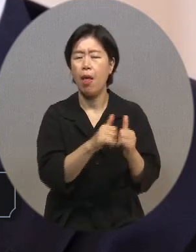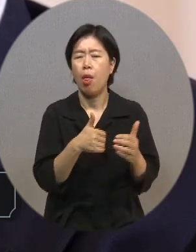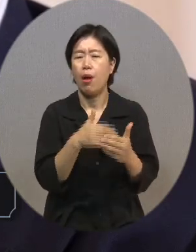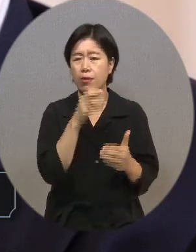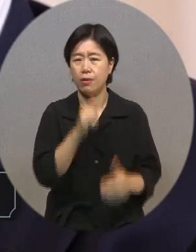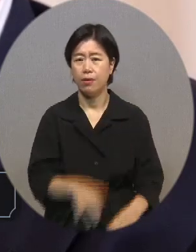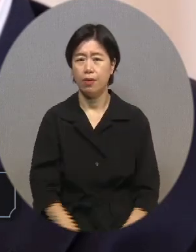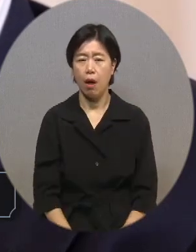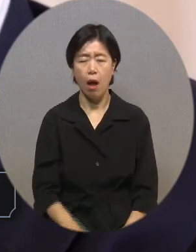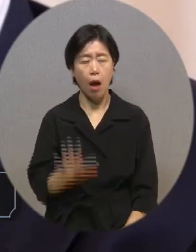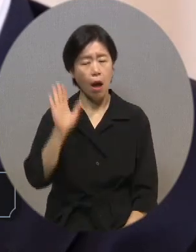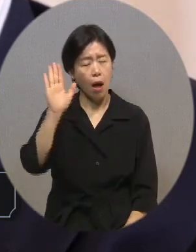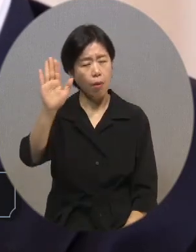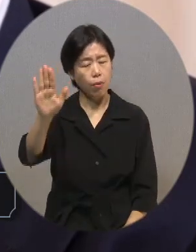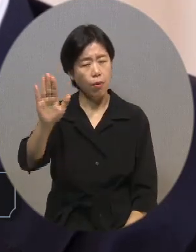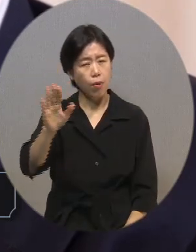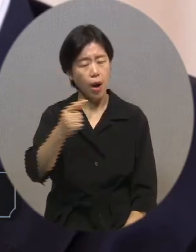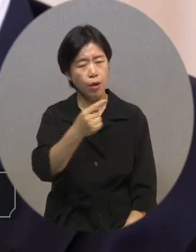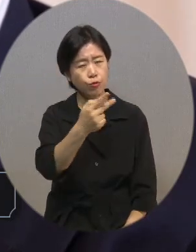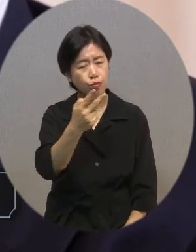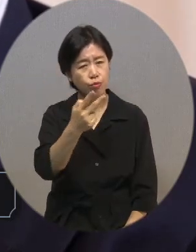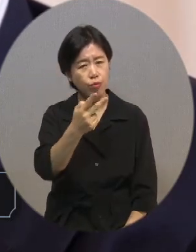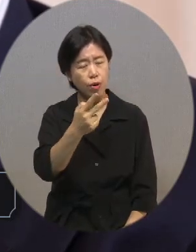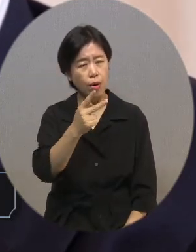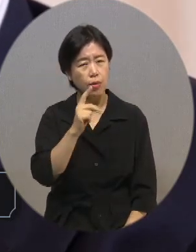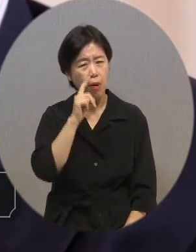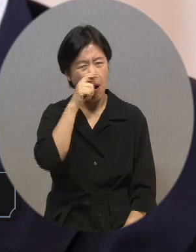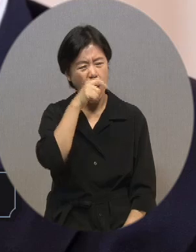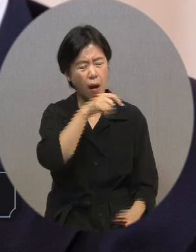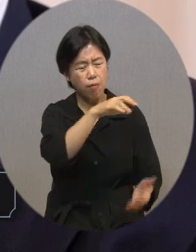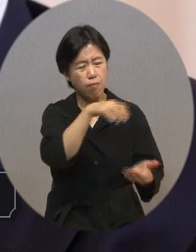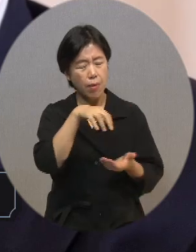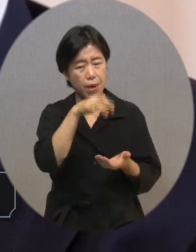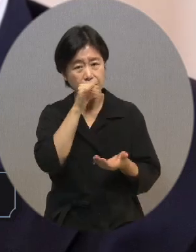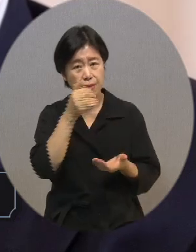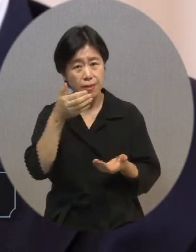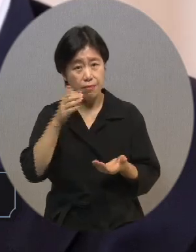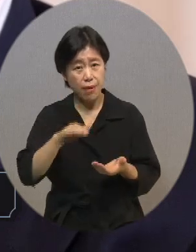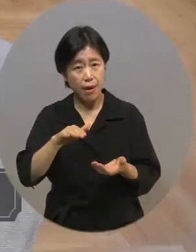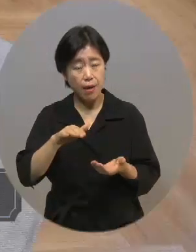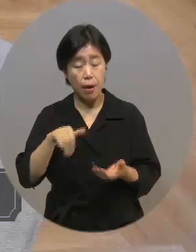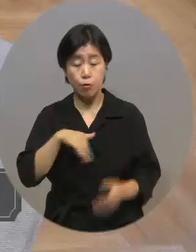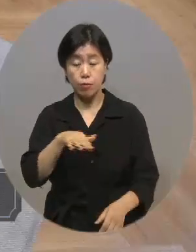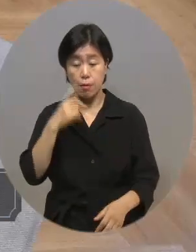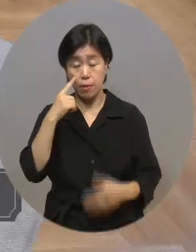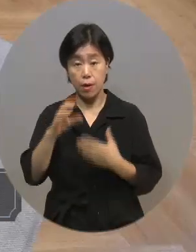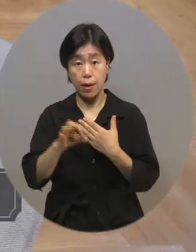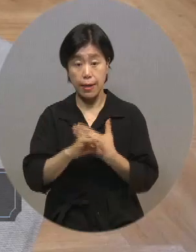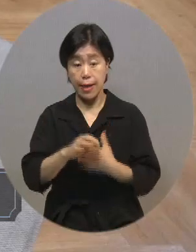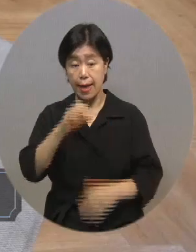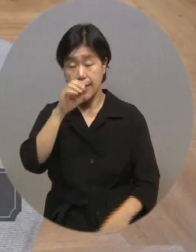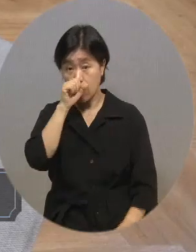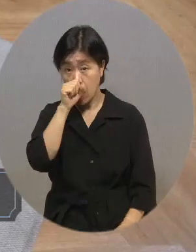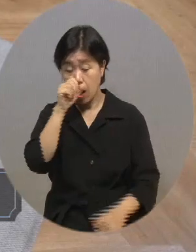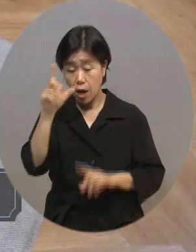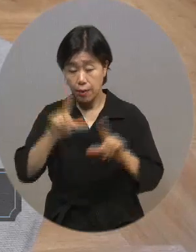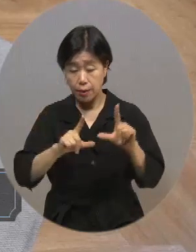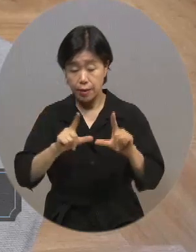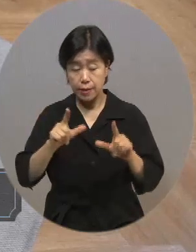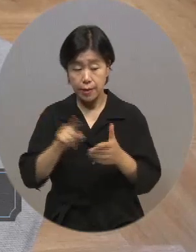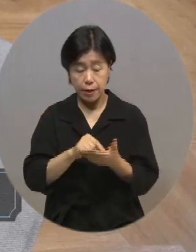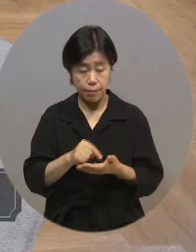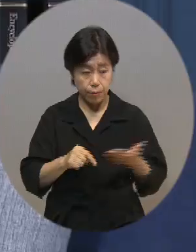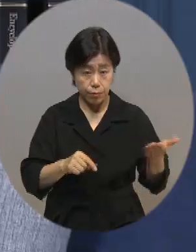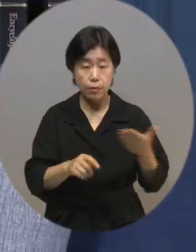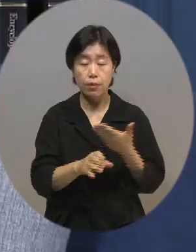할지는 모르지만 우리가 그런 식으로 악을 선으로 갚는 이런 모습을 보이기 시작하면 네. 대처하기가 좀 곤란하지 않을까 이렇게